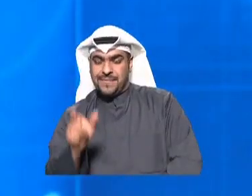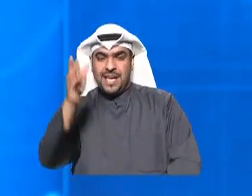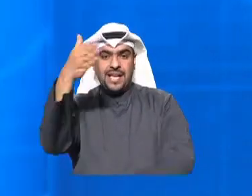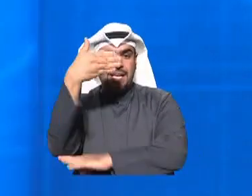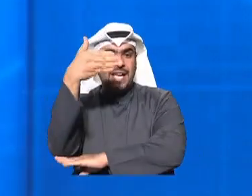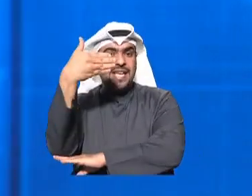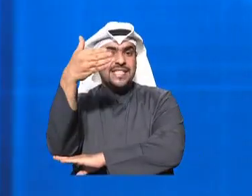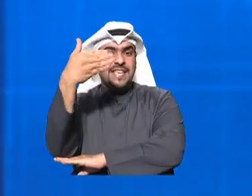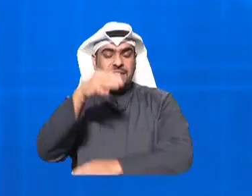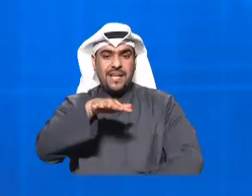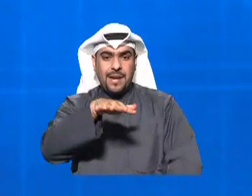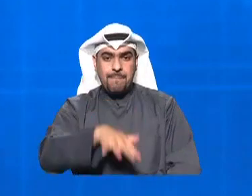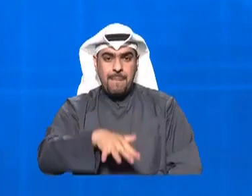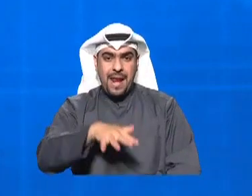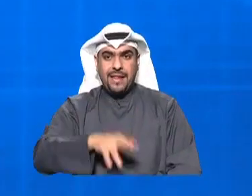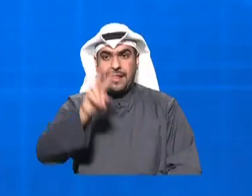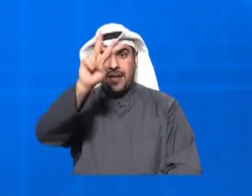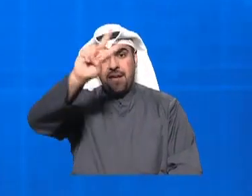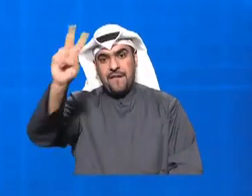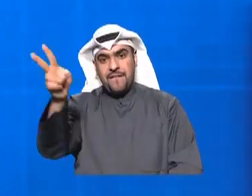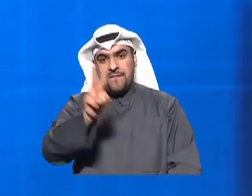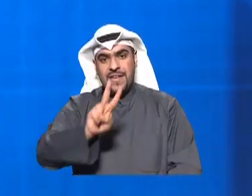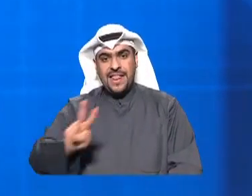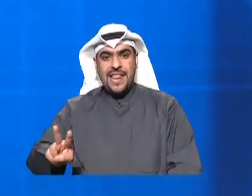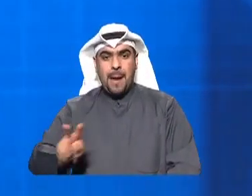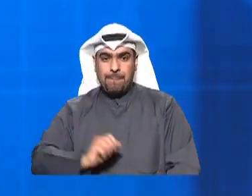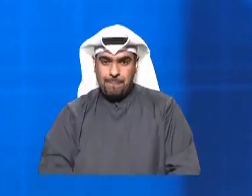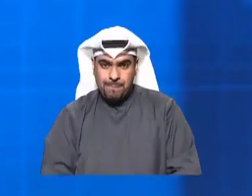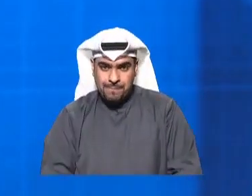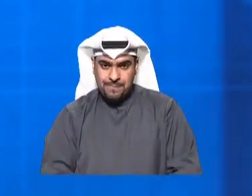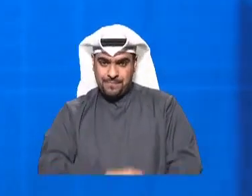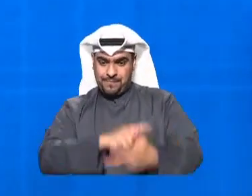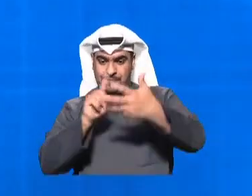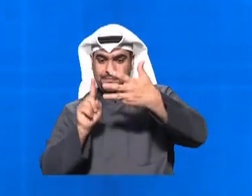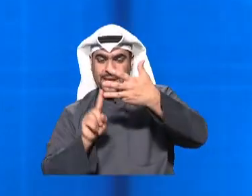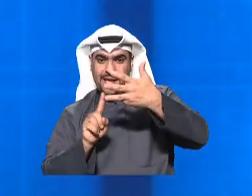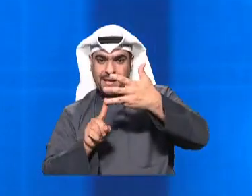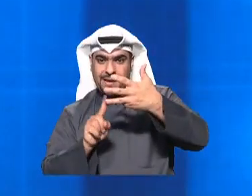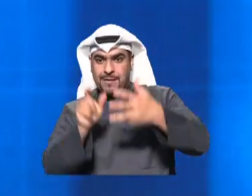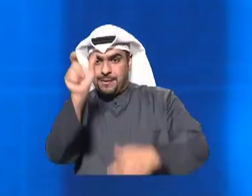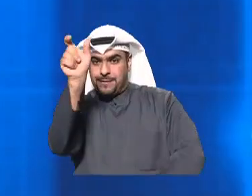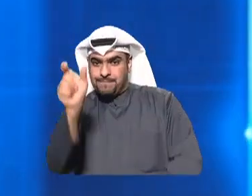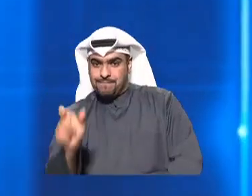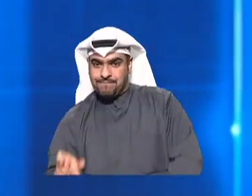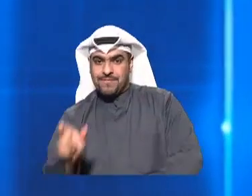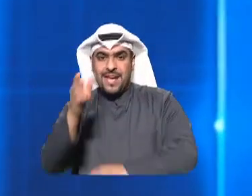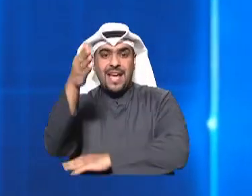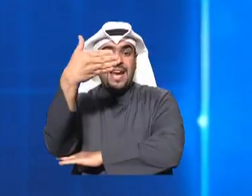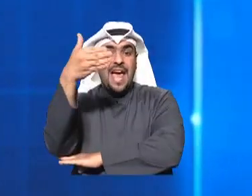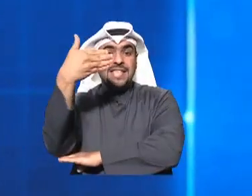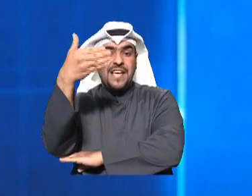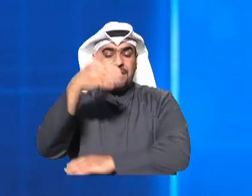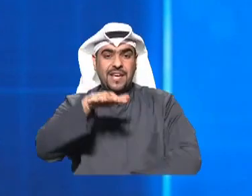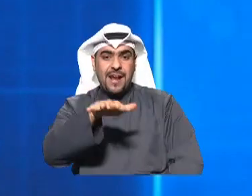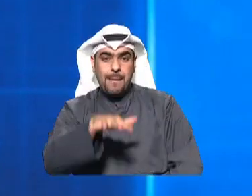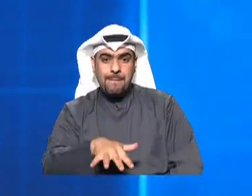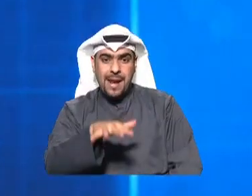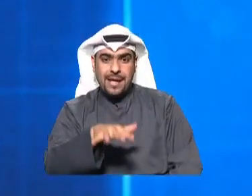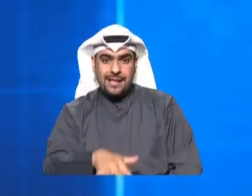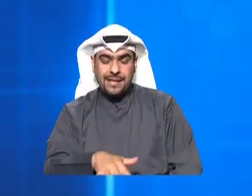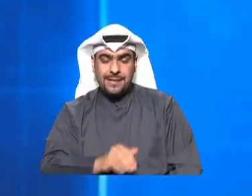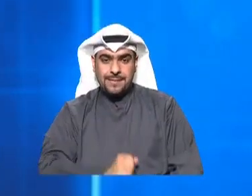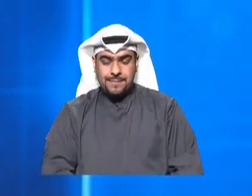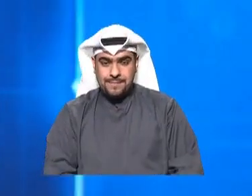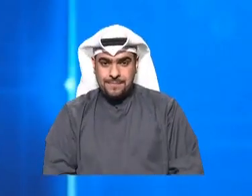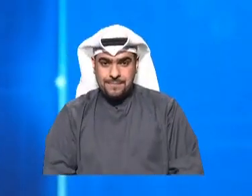سفيرا لجمهورية فيتنام الاشتراكية، والسفير فرانسيسكو ماورو برازيل دي